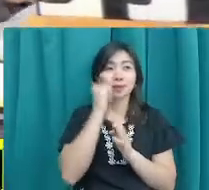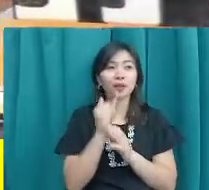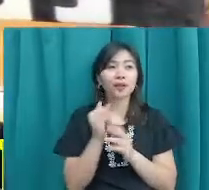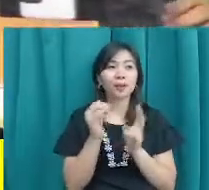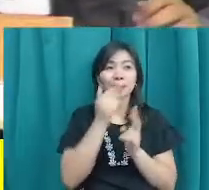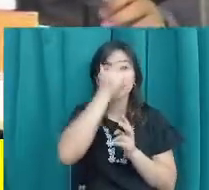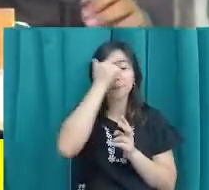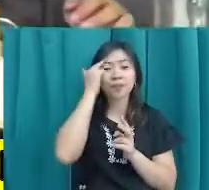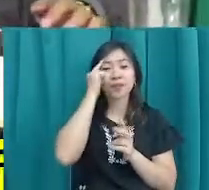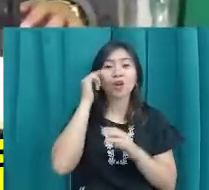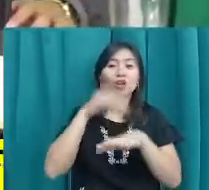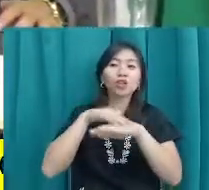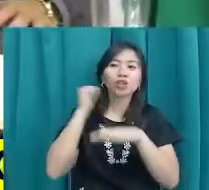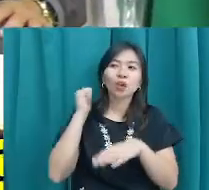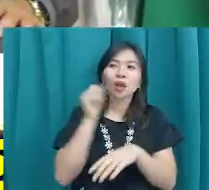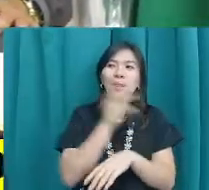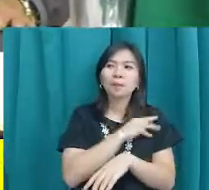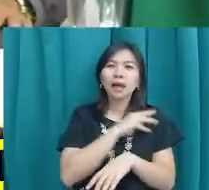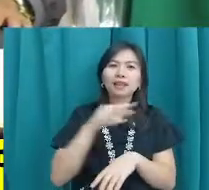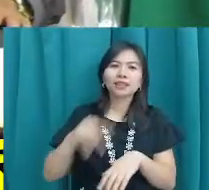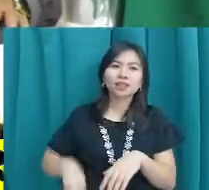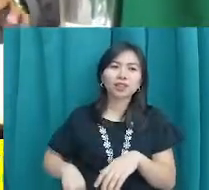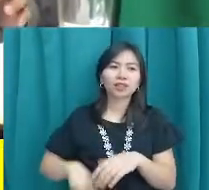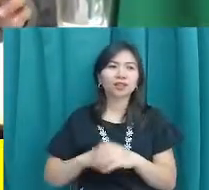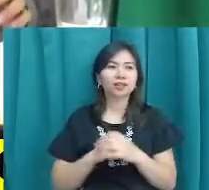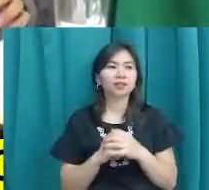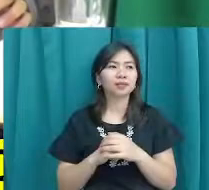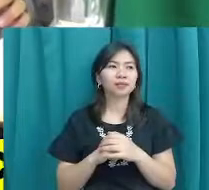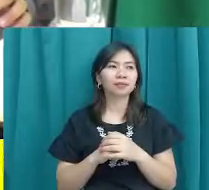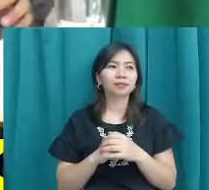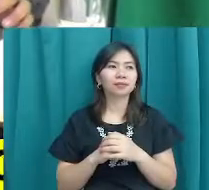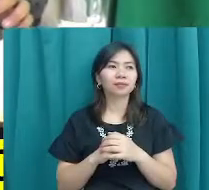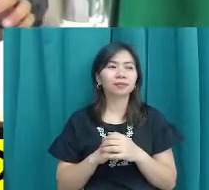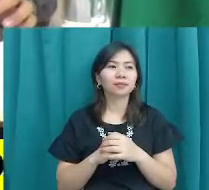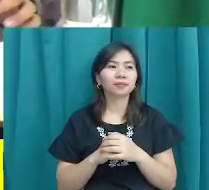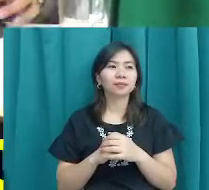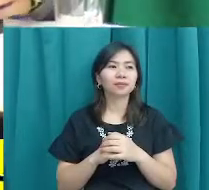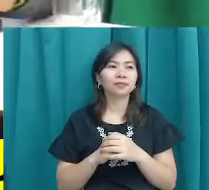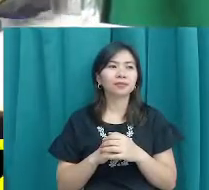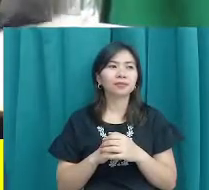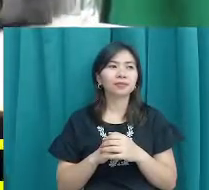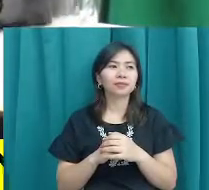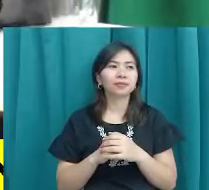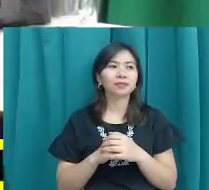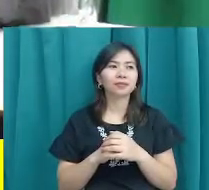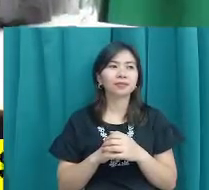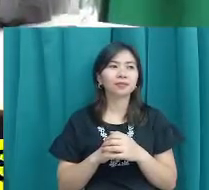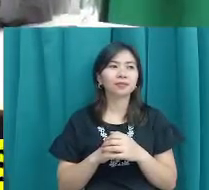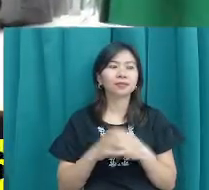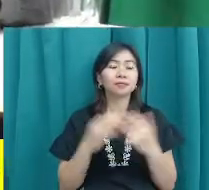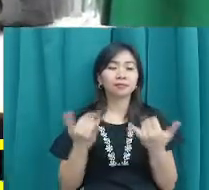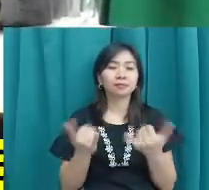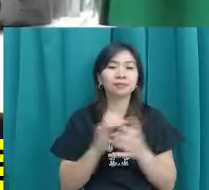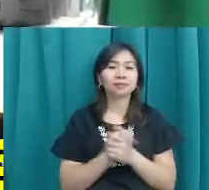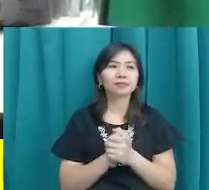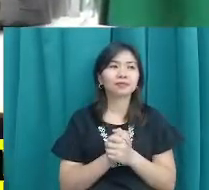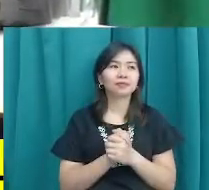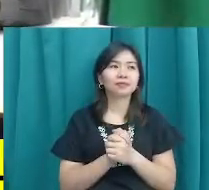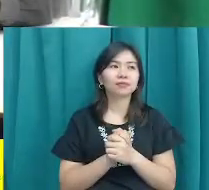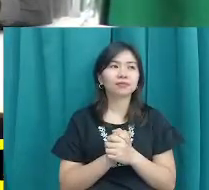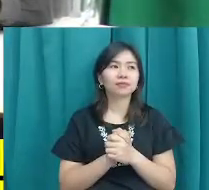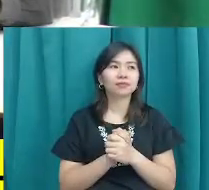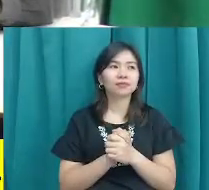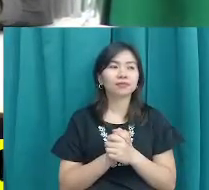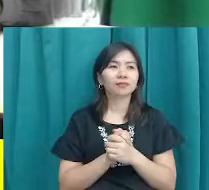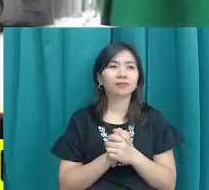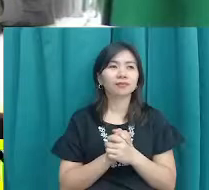Lord tawag niyo akin, Master. Master, is it I? Ah, close ah. Sinabi mo na. Na walang bisa yung close.